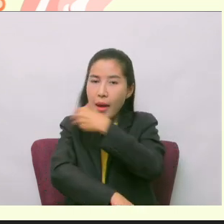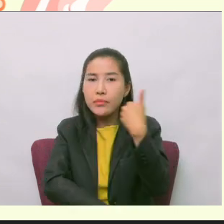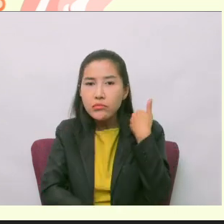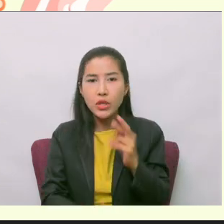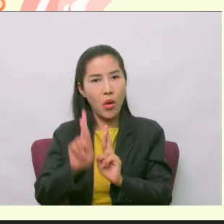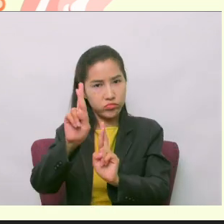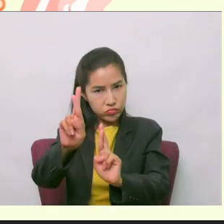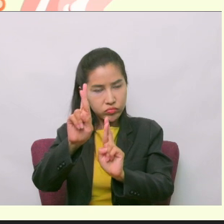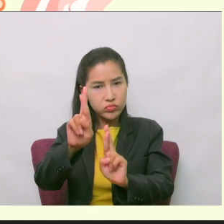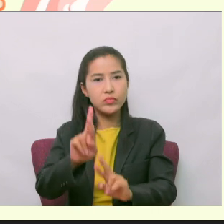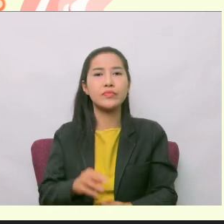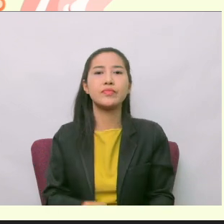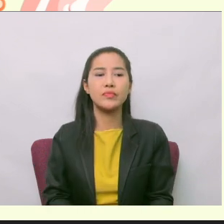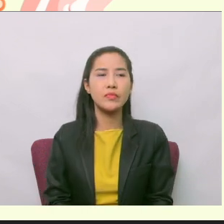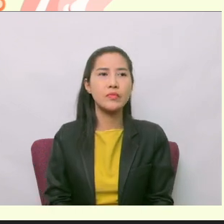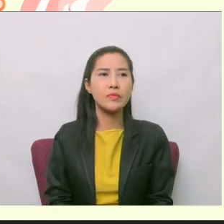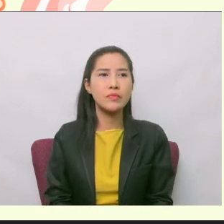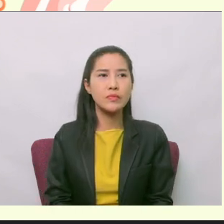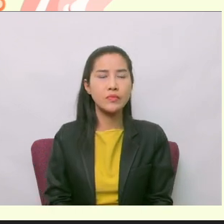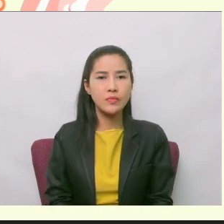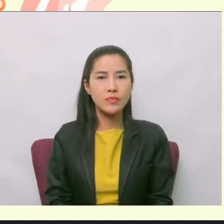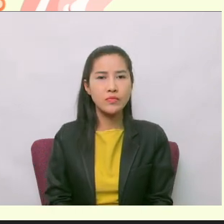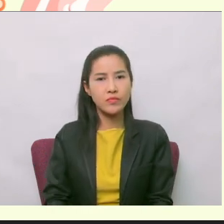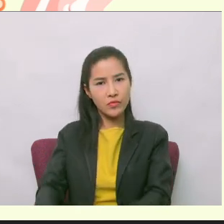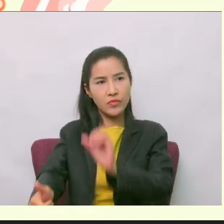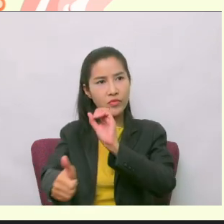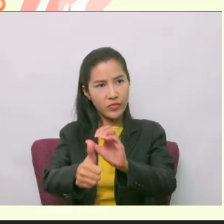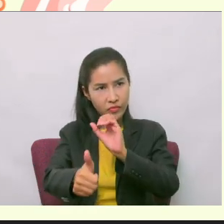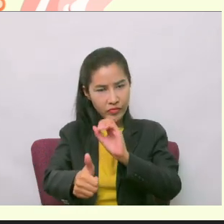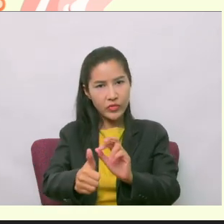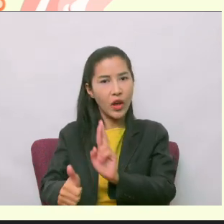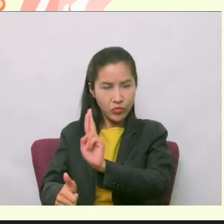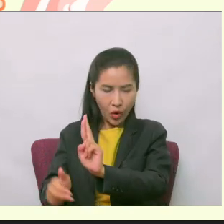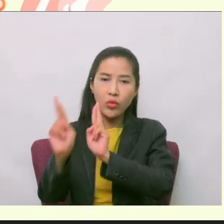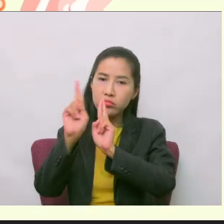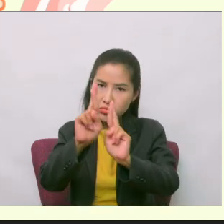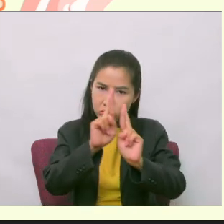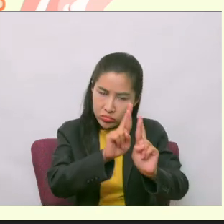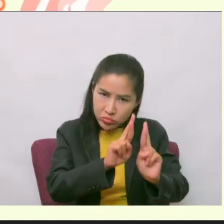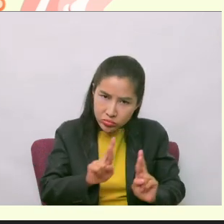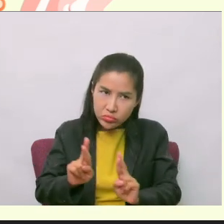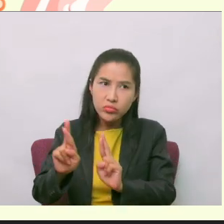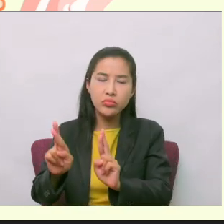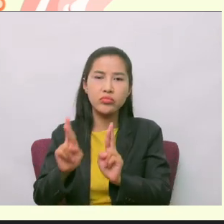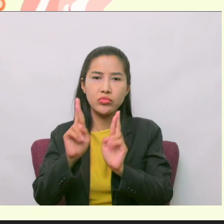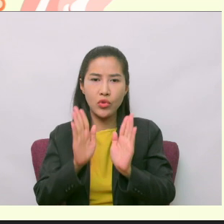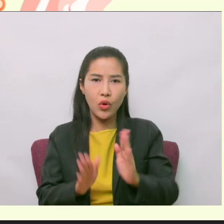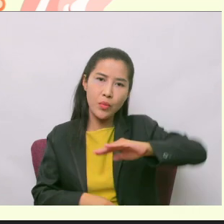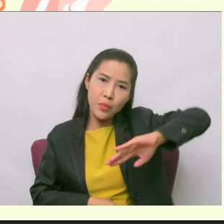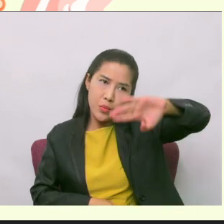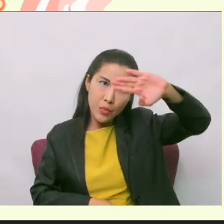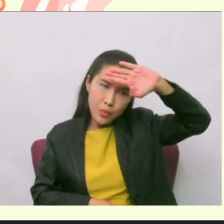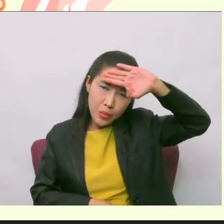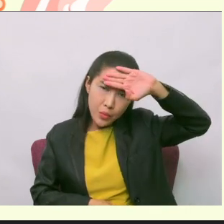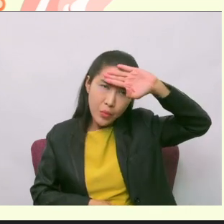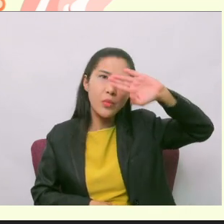นี้นะคะก็จะต้องแนะนำว่าจะต้องหลีกเลี่ยงนะคะไม่ควรใช้กับผู้ป่วยที่มีโรคประจำตัวเป็นโรคเบา